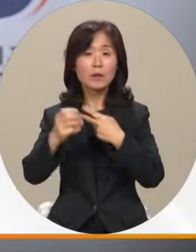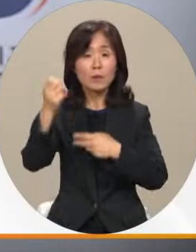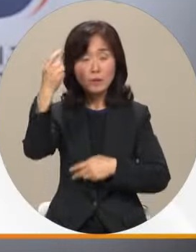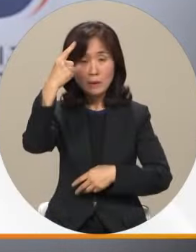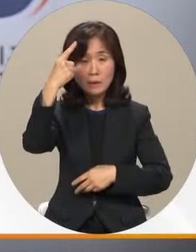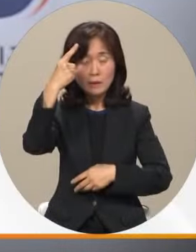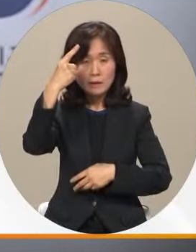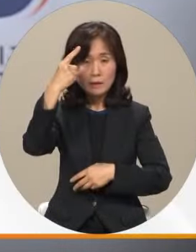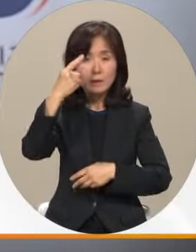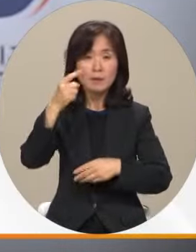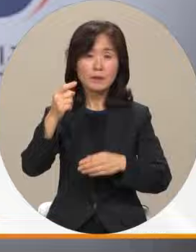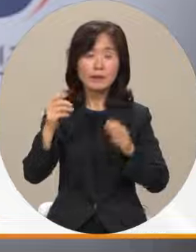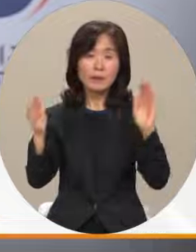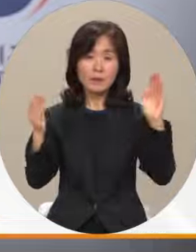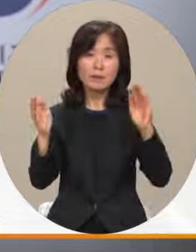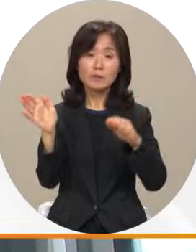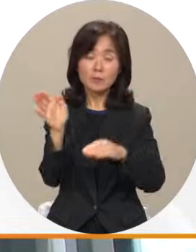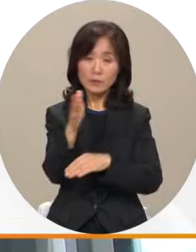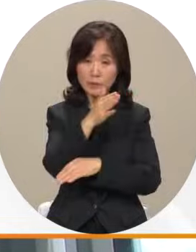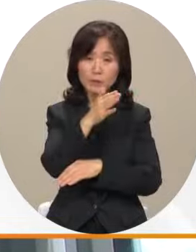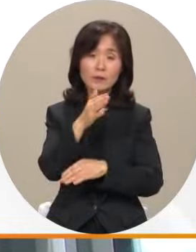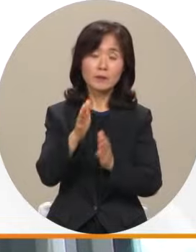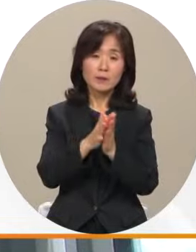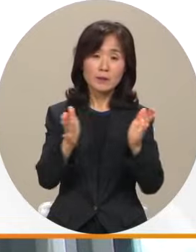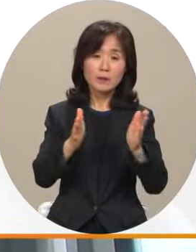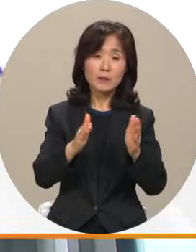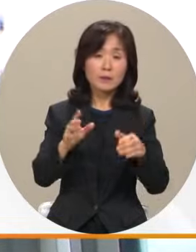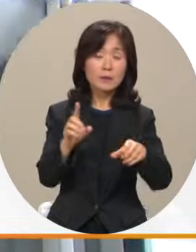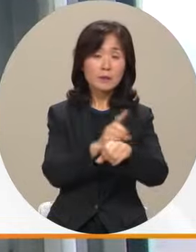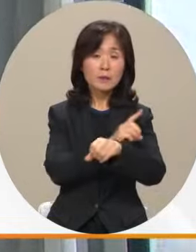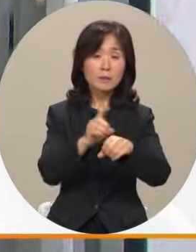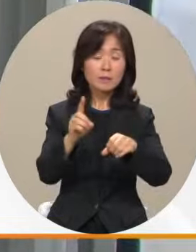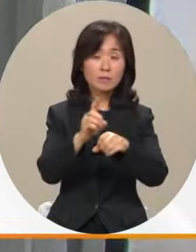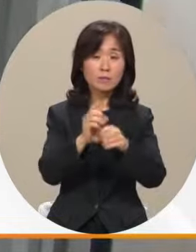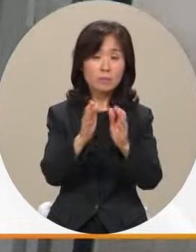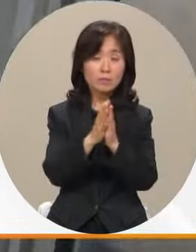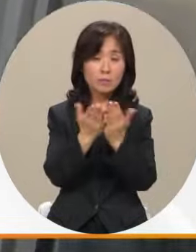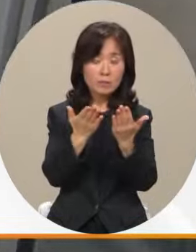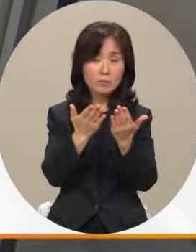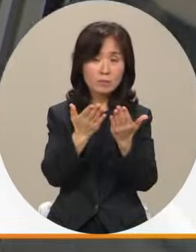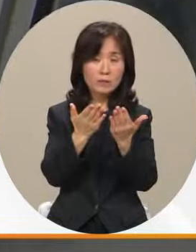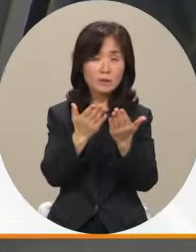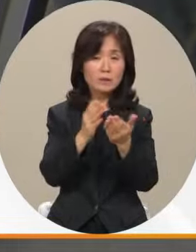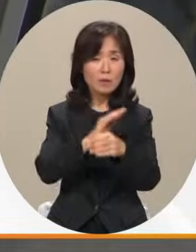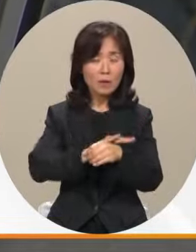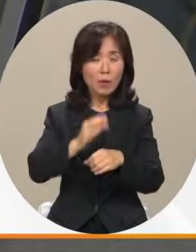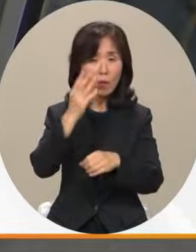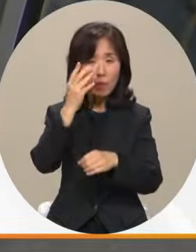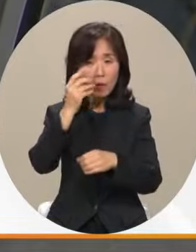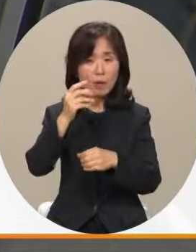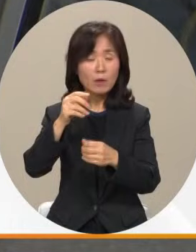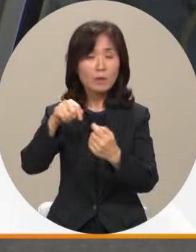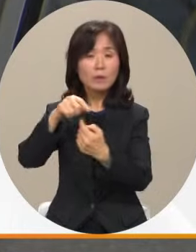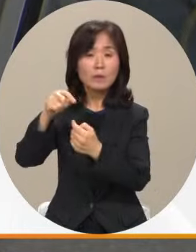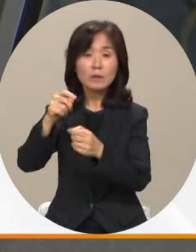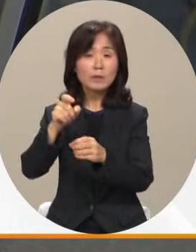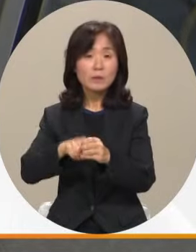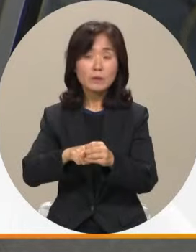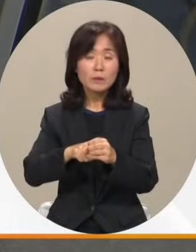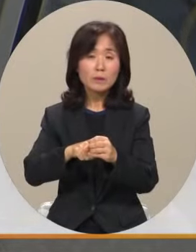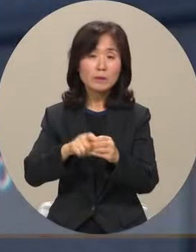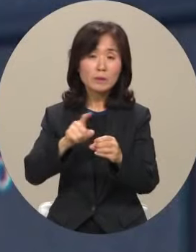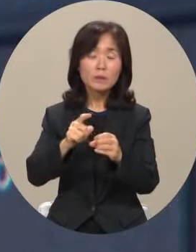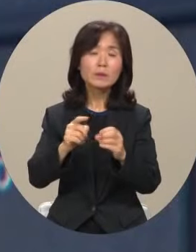그리고 고등학교 1학년부터 이런 디지털 교과서를 원활히 사용하려면 학교의 초고속 인터넷 망이 깔려야